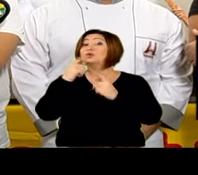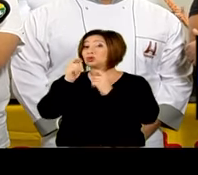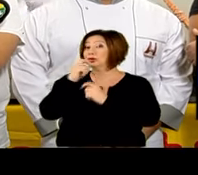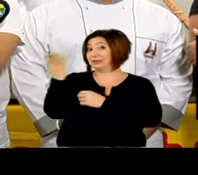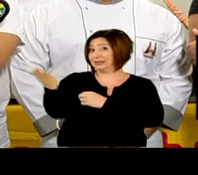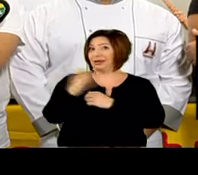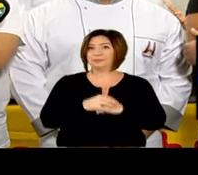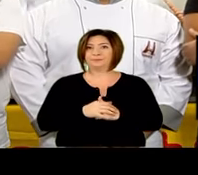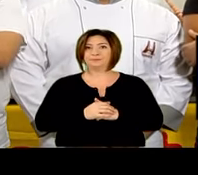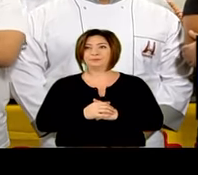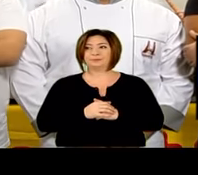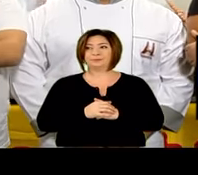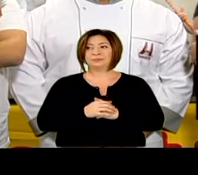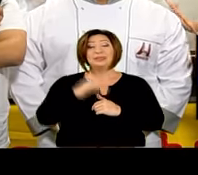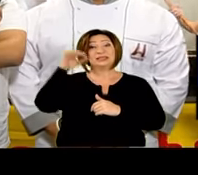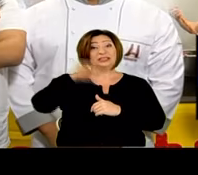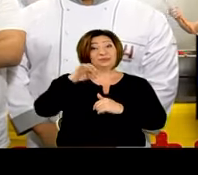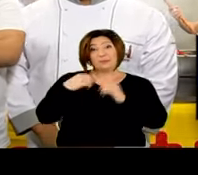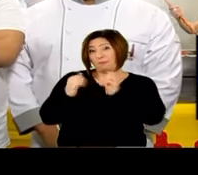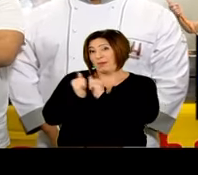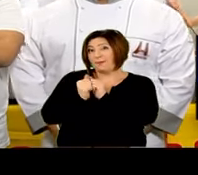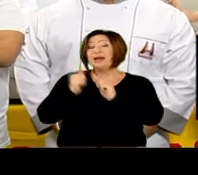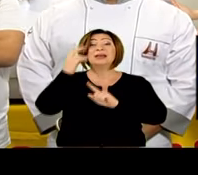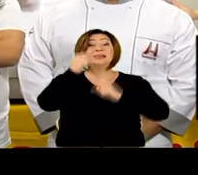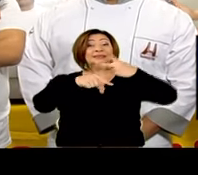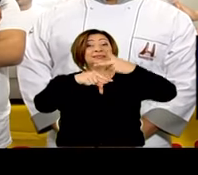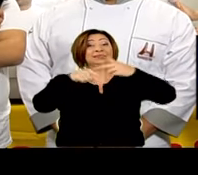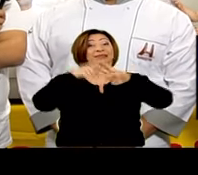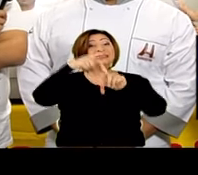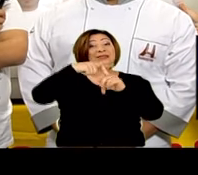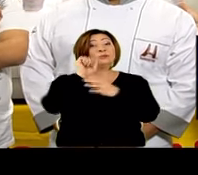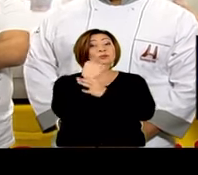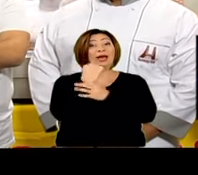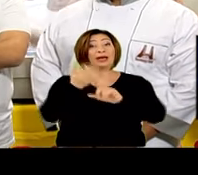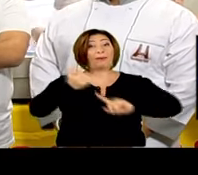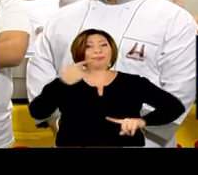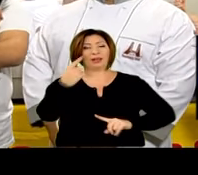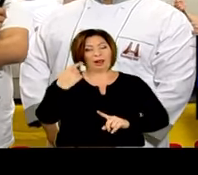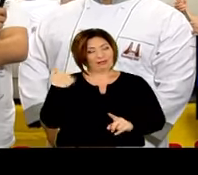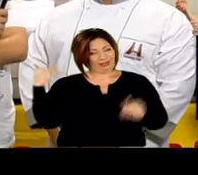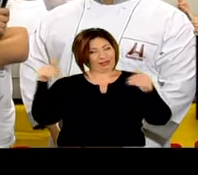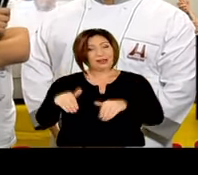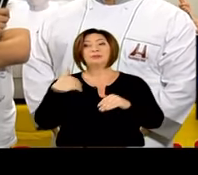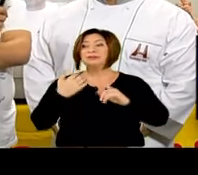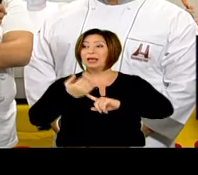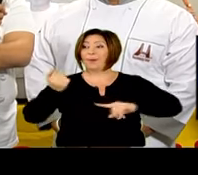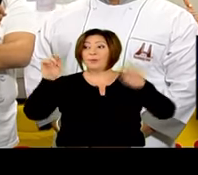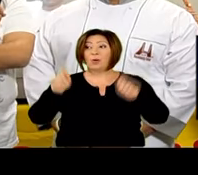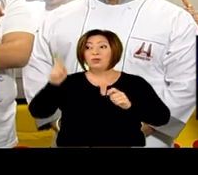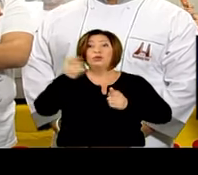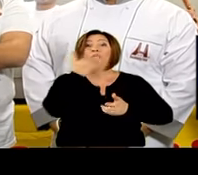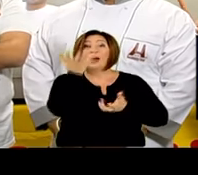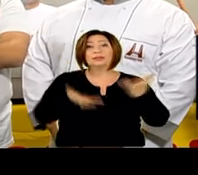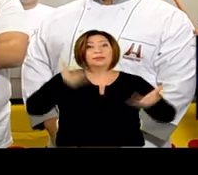buyurun. Şimdi yanımızda İzzet Usta var. Kebap dediler, geldik. İzzet Usta da gördüğünüz gibi bize kebap yapıyor. Arkada